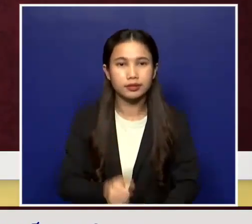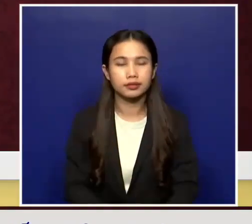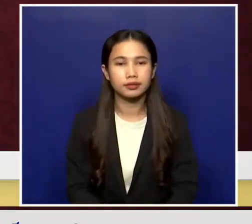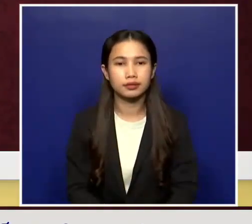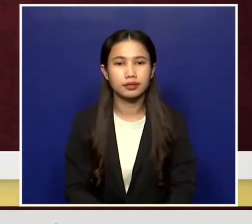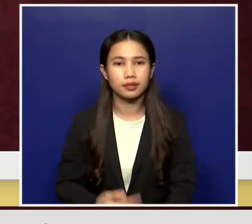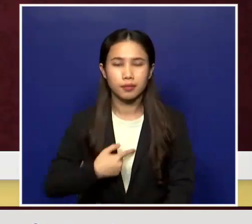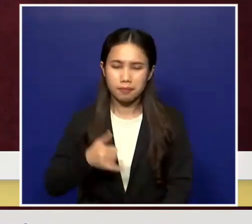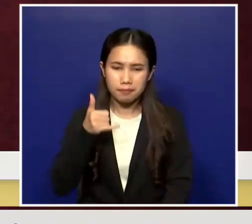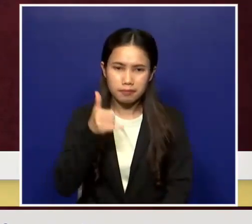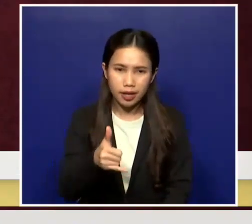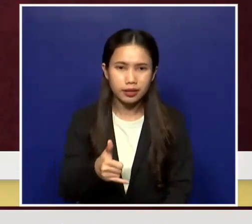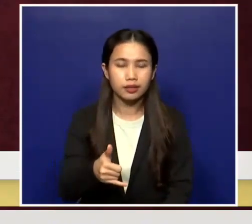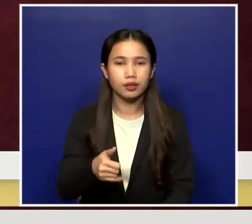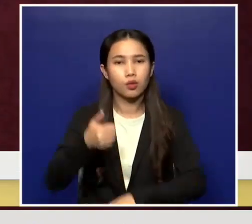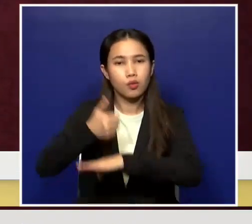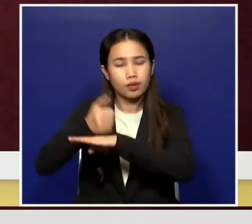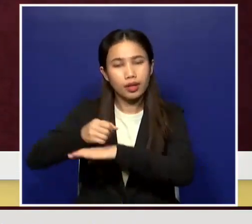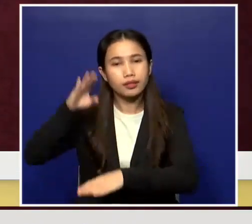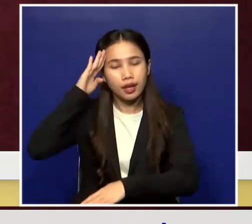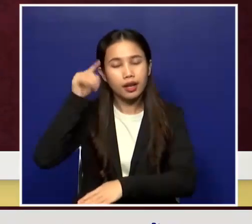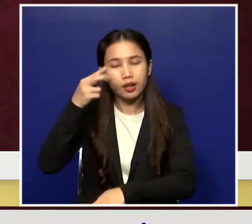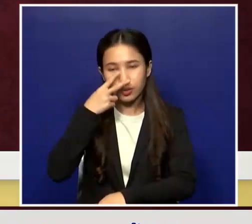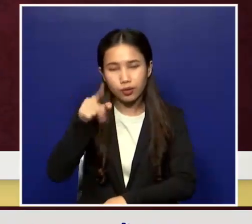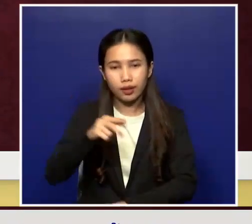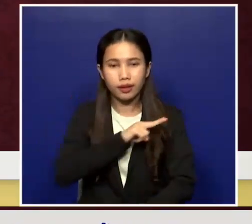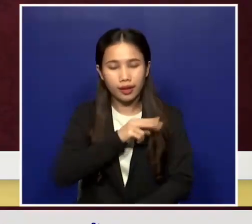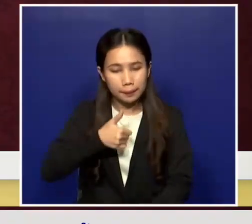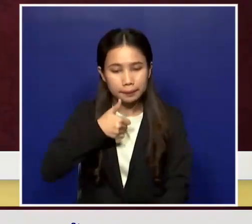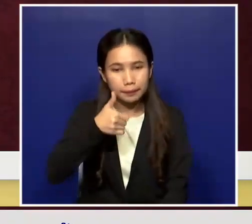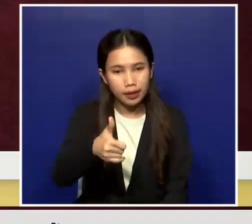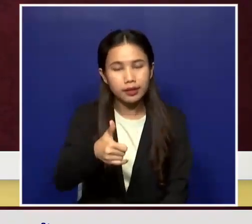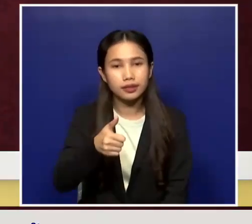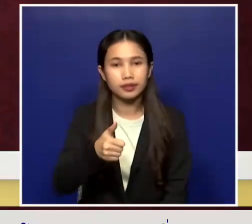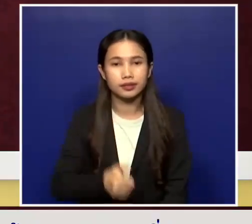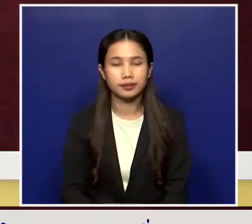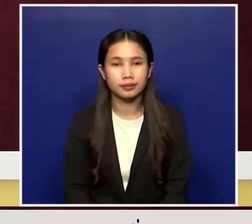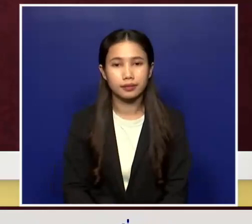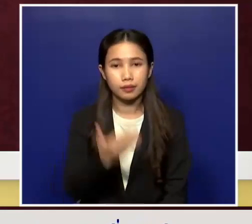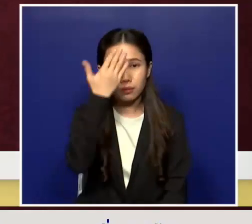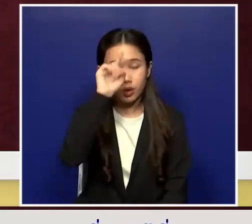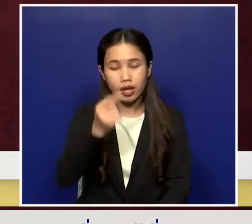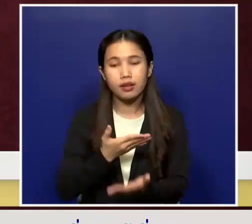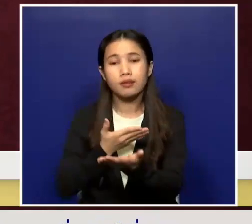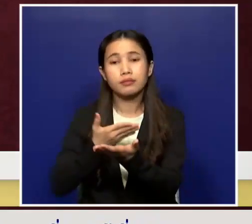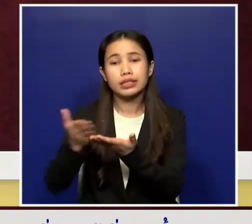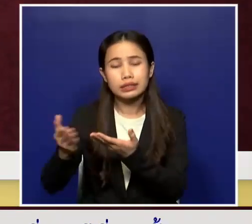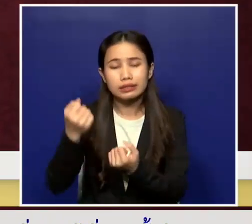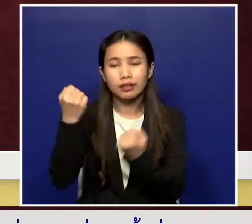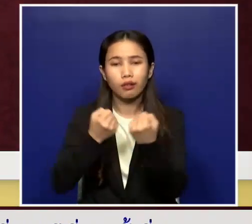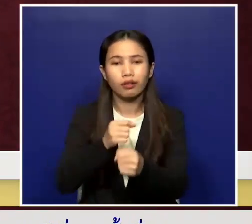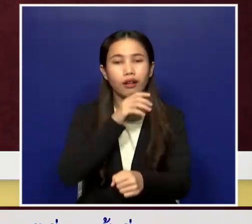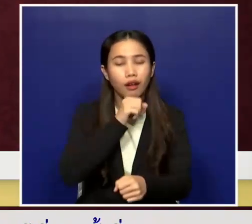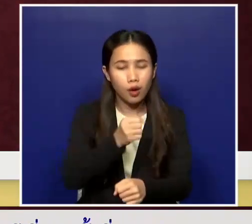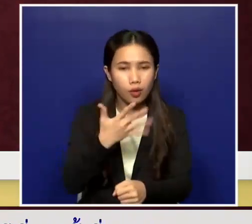ทุ่มสุดตัวอะไรมันเกินงามไหมผบ.ทบ.เกินงามไหมไปเองเลยแปลว่าอะไรฮะซื้อรถเชียงกงจ่ายเงินก่อนแล้ว